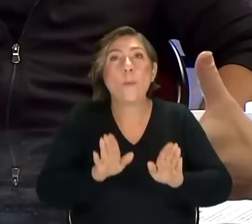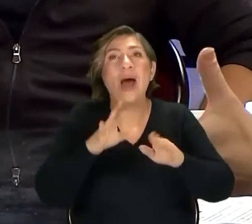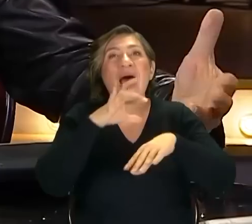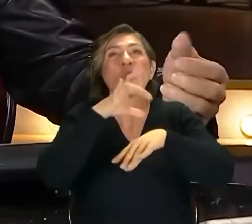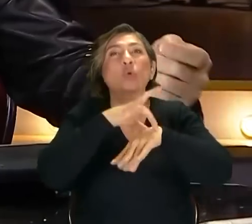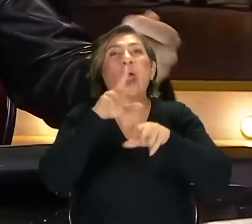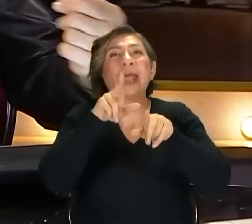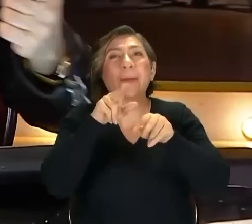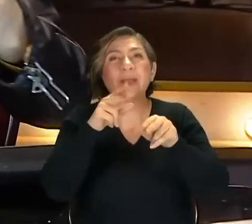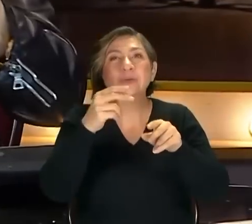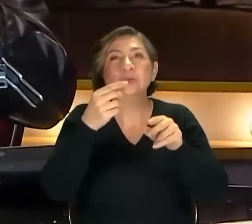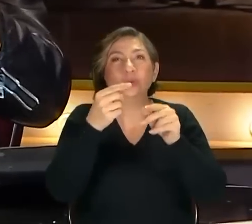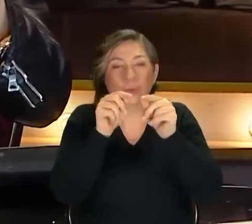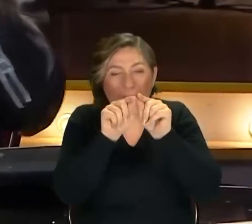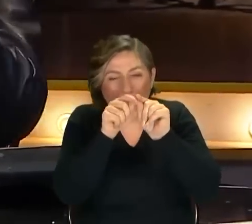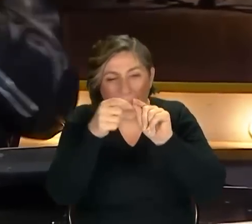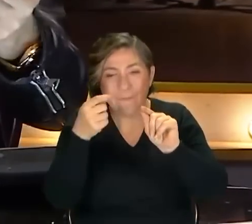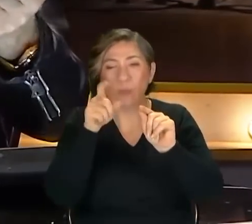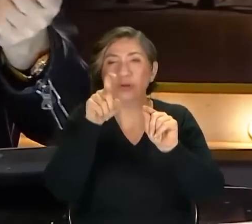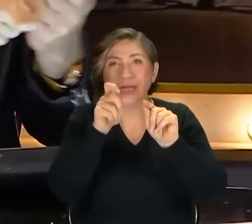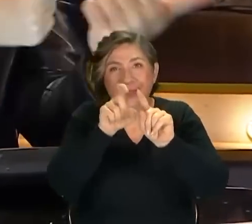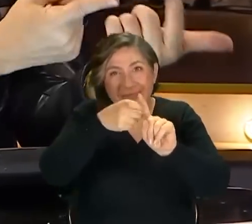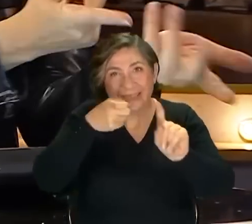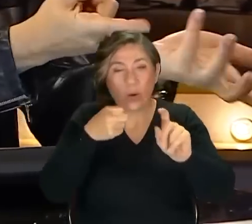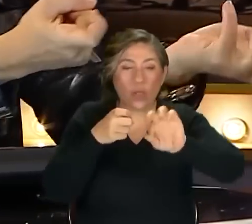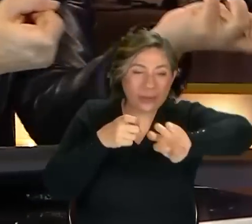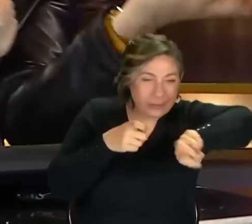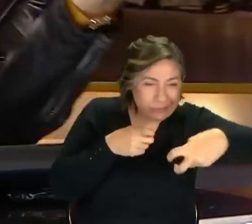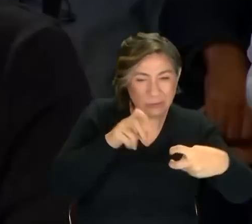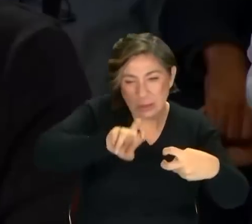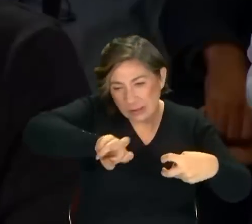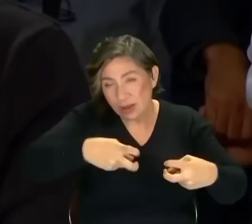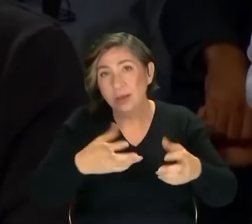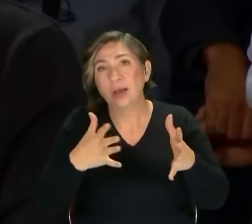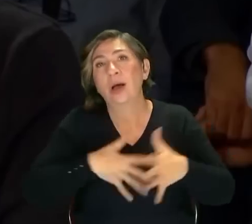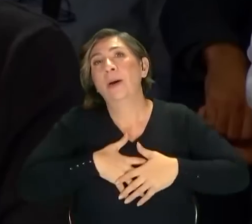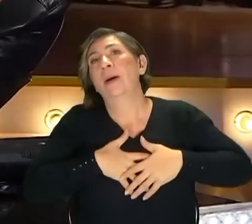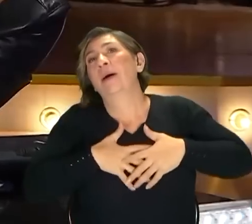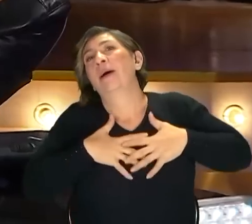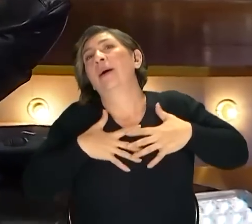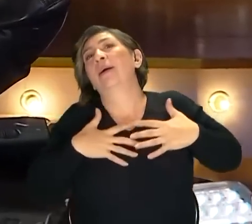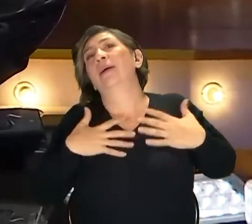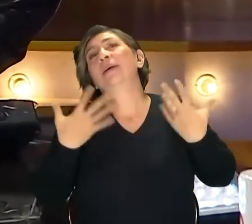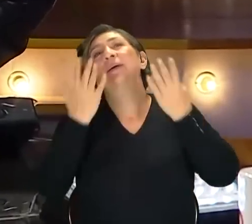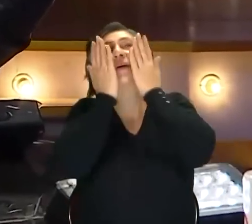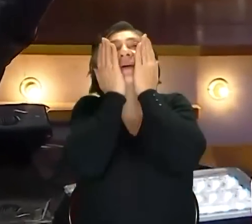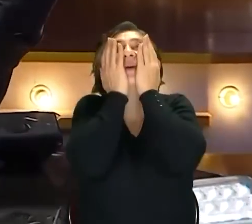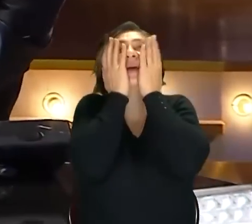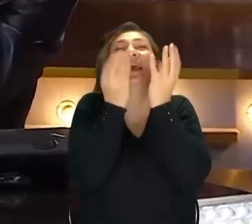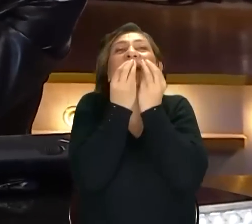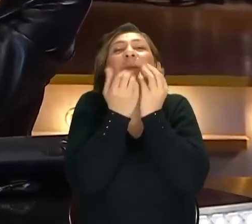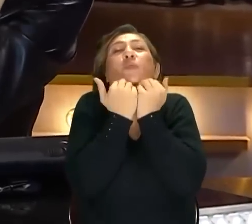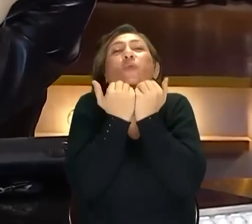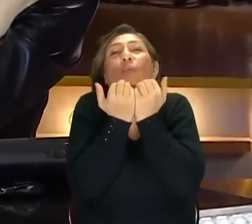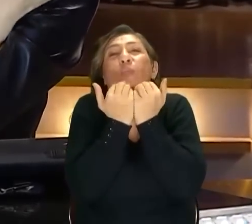var. İşte sümük çıkarıcı, böcek çıkarıcı, oradan onu çıkarıcı, buradan bir şey diyor. Ay afakanlar basıyor bana o sümüklü böcekleri